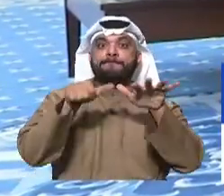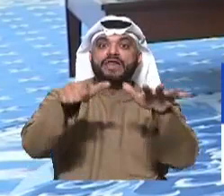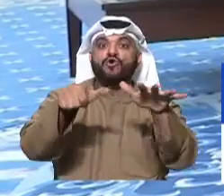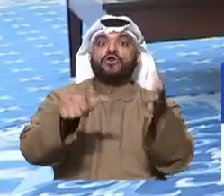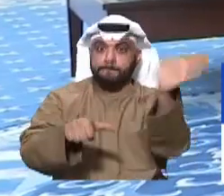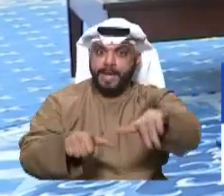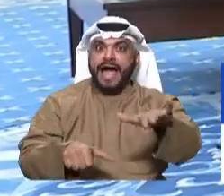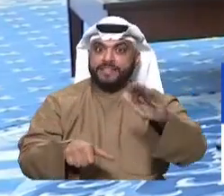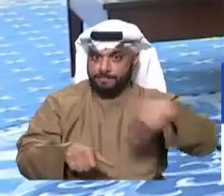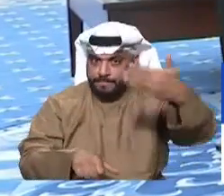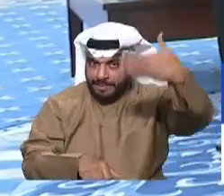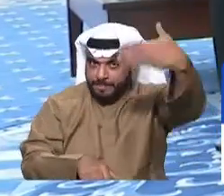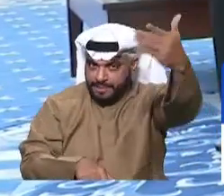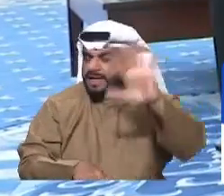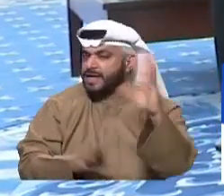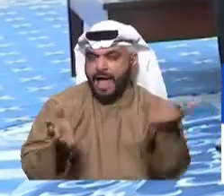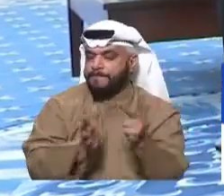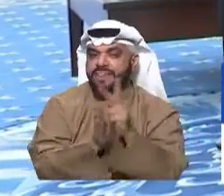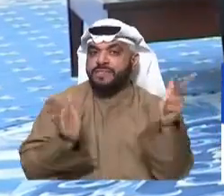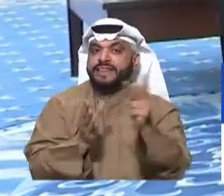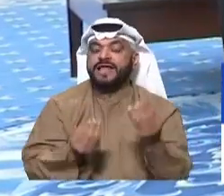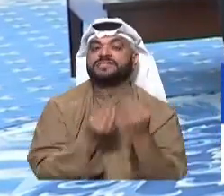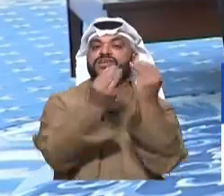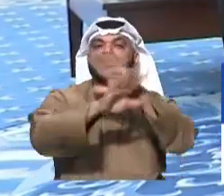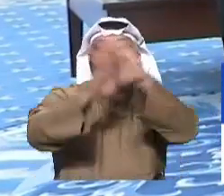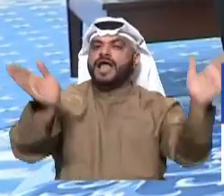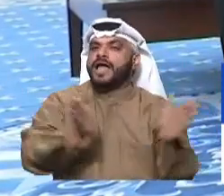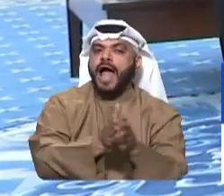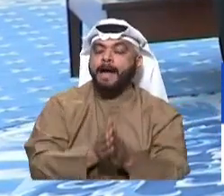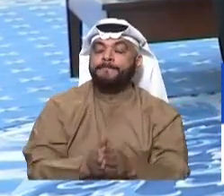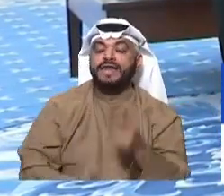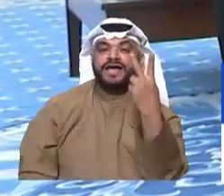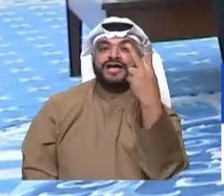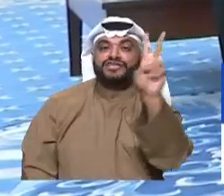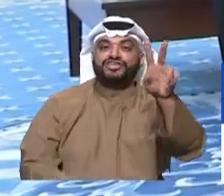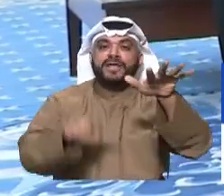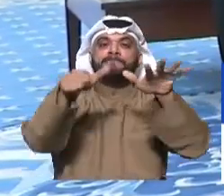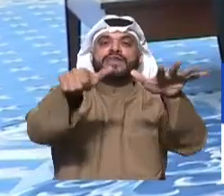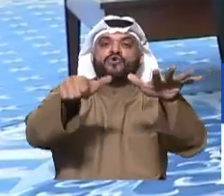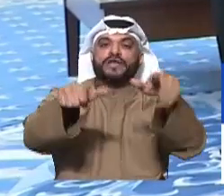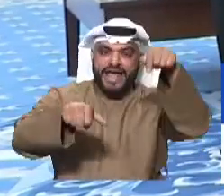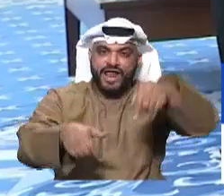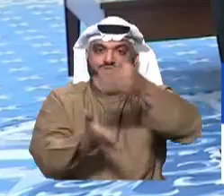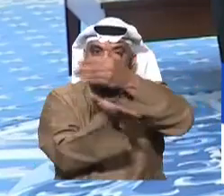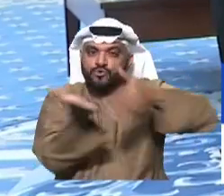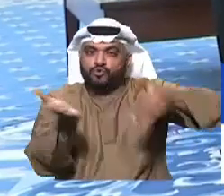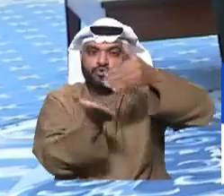اتفاقية من الاتفاقيات المفروض نوقعها في هذا المجال مع